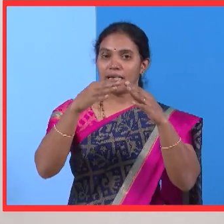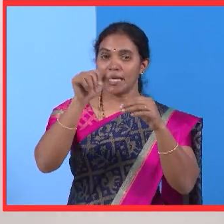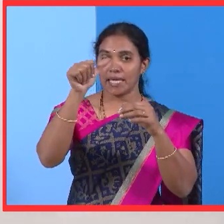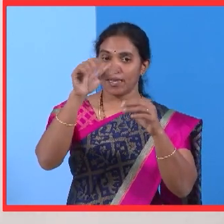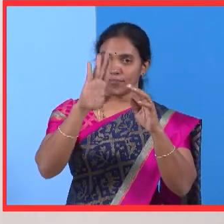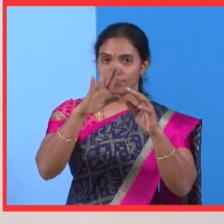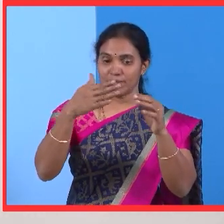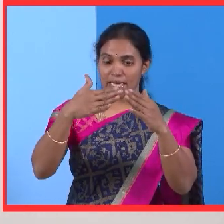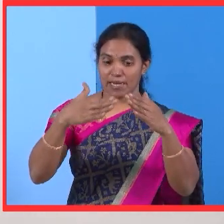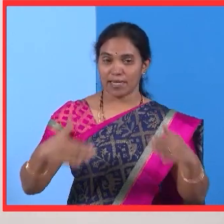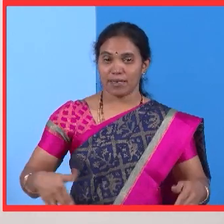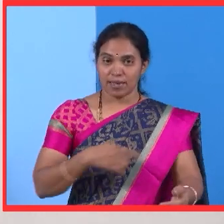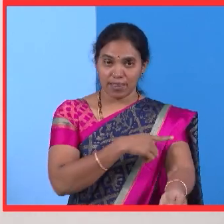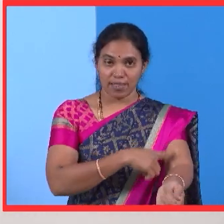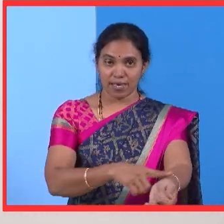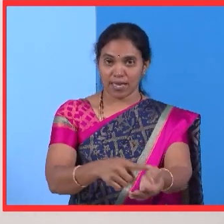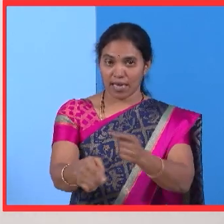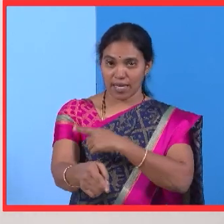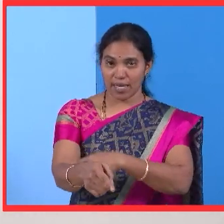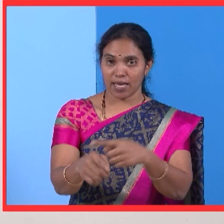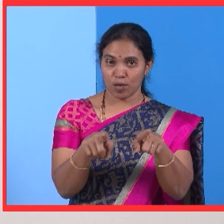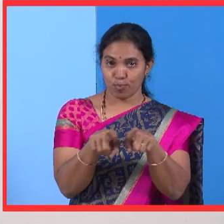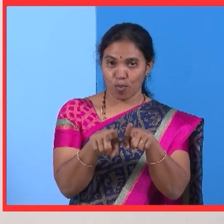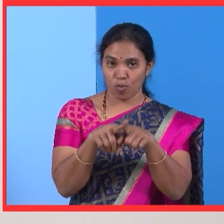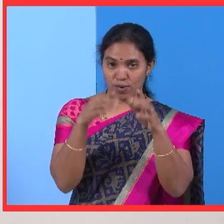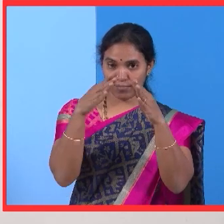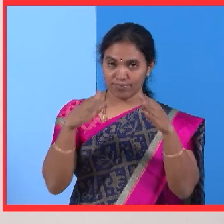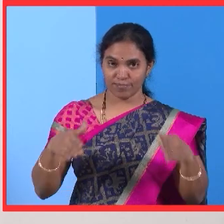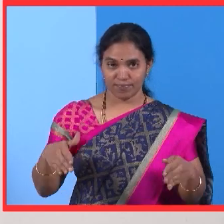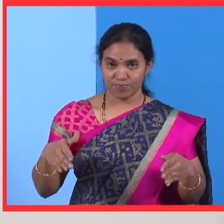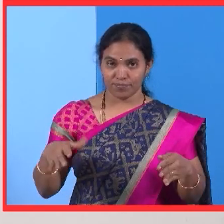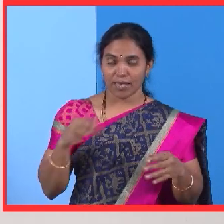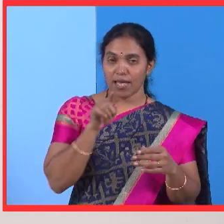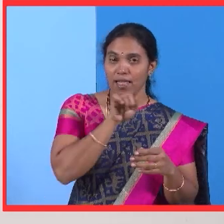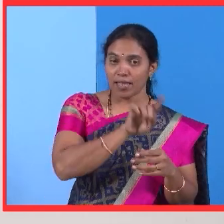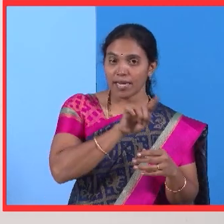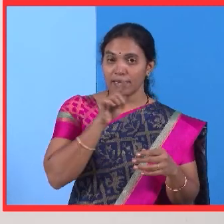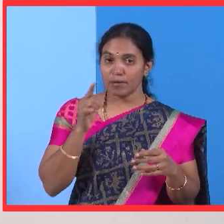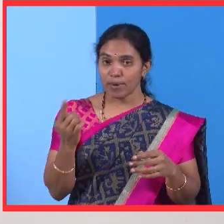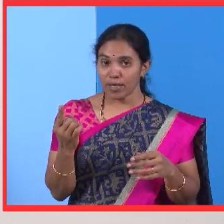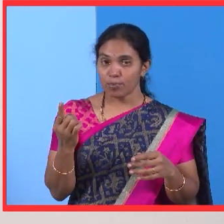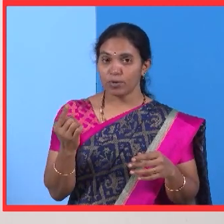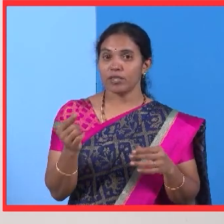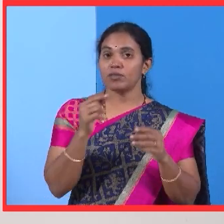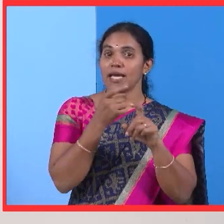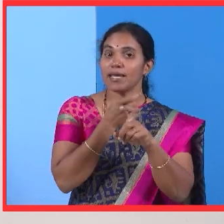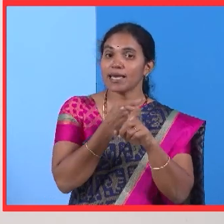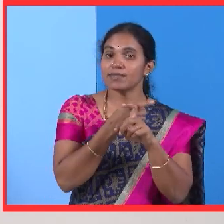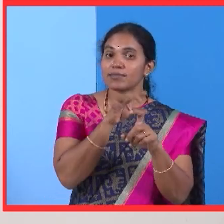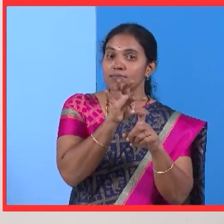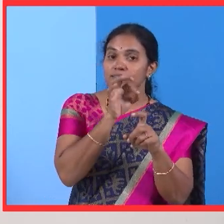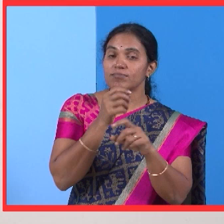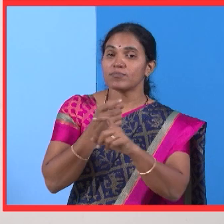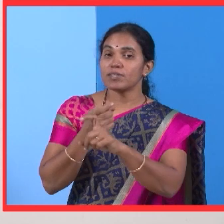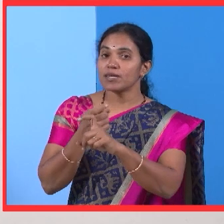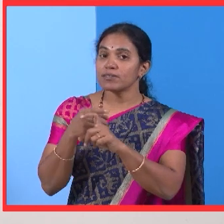எடுத்துங்க, கரங்கள்னா கைகள். இந்த கரத்தில் உள்ள ரெண்டு மையப்புள்ளி இருக்கு, டி இருக்கு, எஃப் இருக்கு. டி